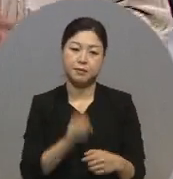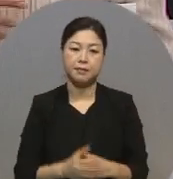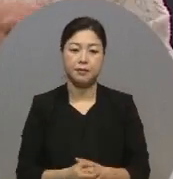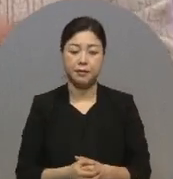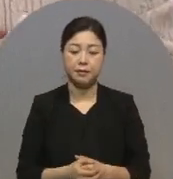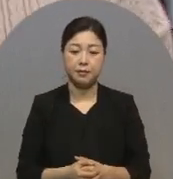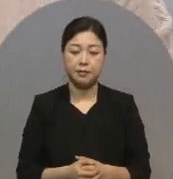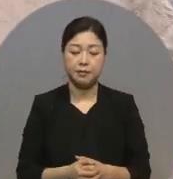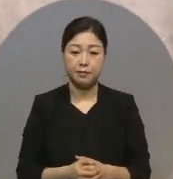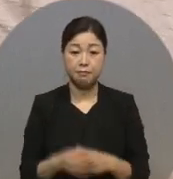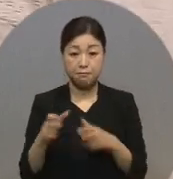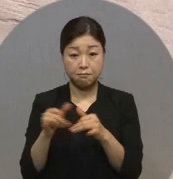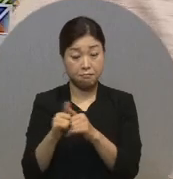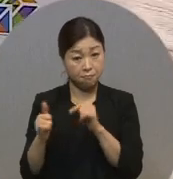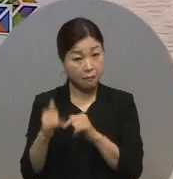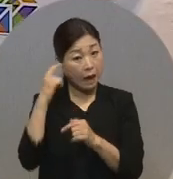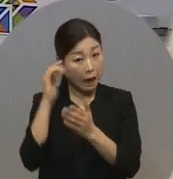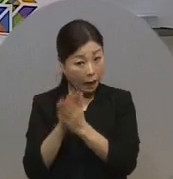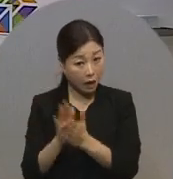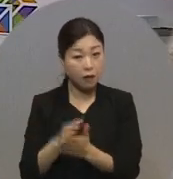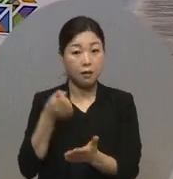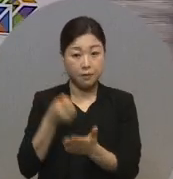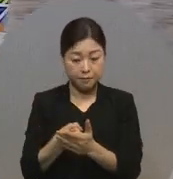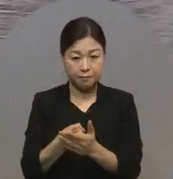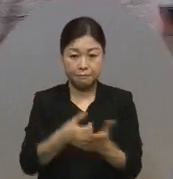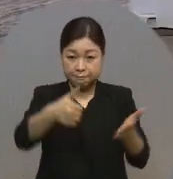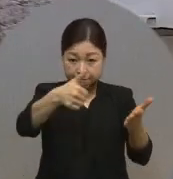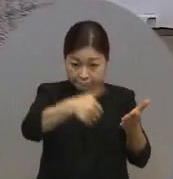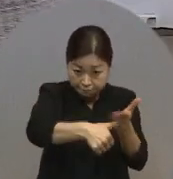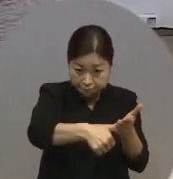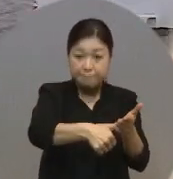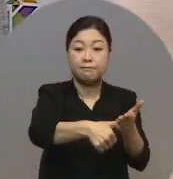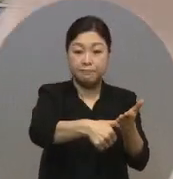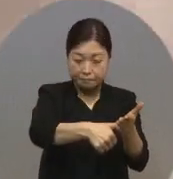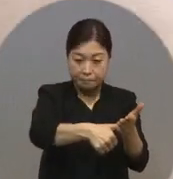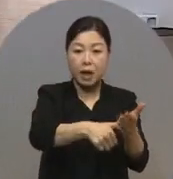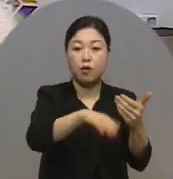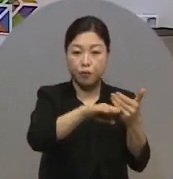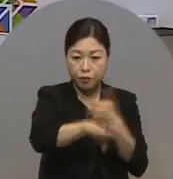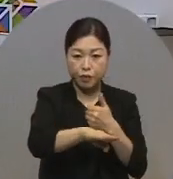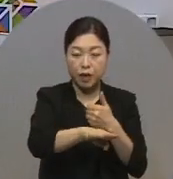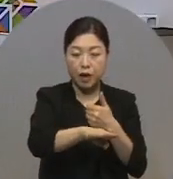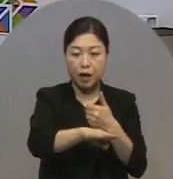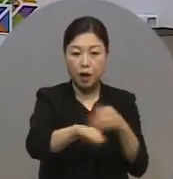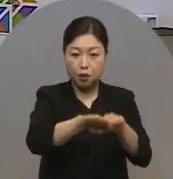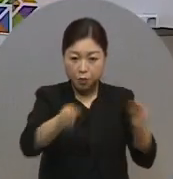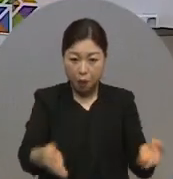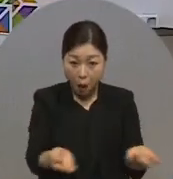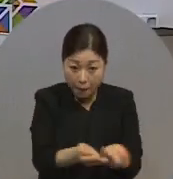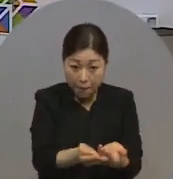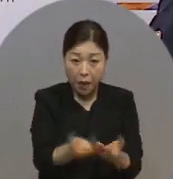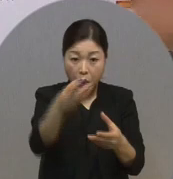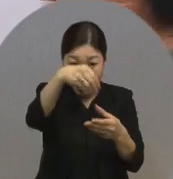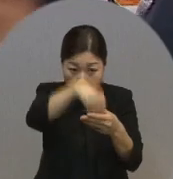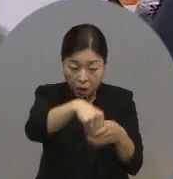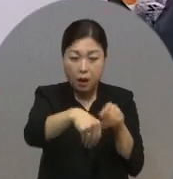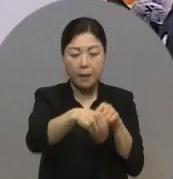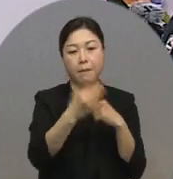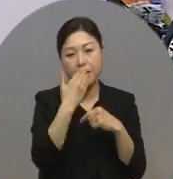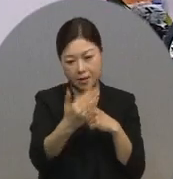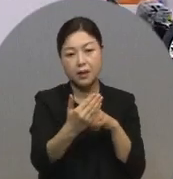그리고 본인들이 스스로 결정해서 도장까지 찍고 그다음에 투표함에 넣을 수 있도록 안내를 하고 있습니다.